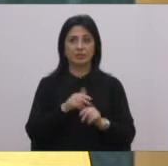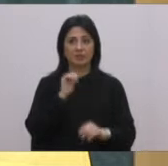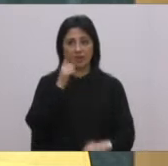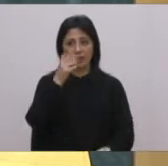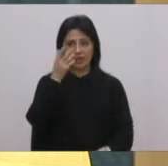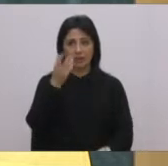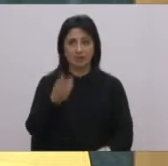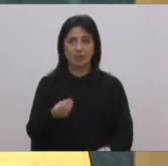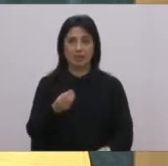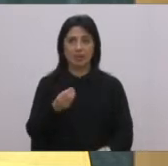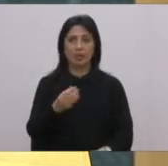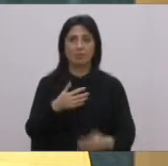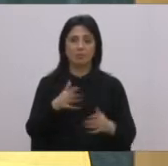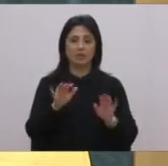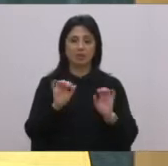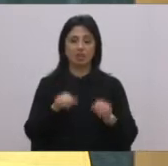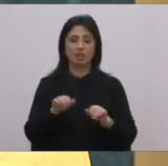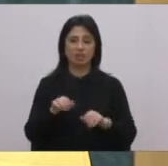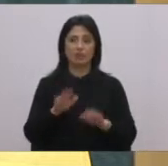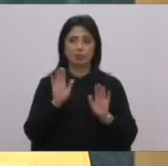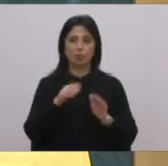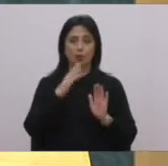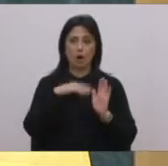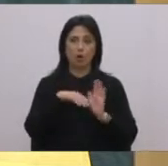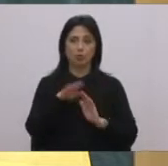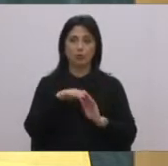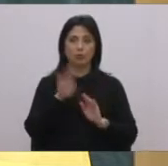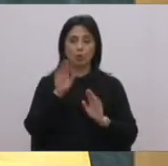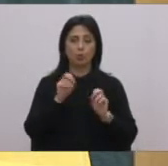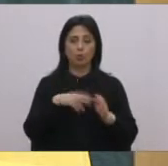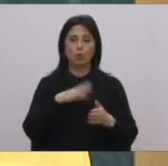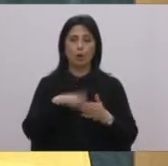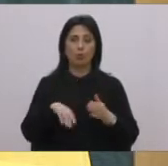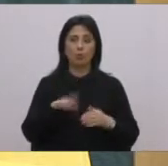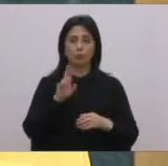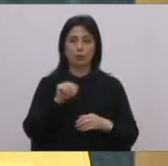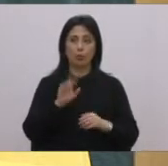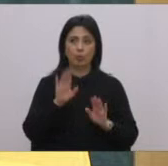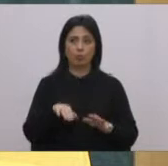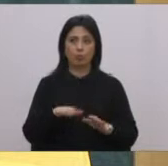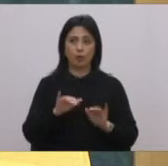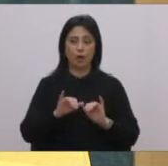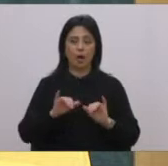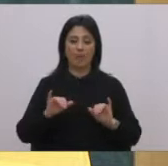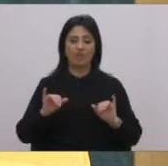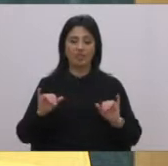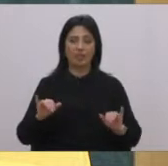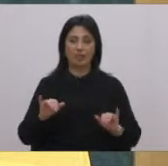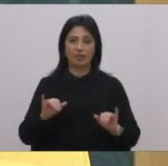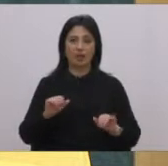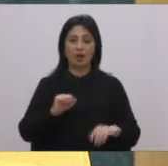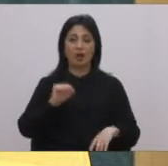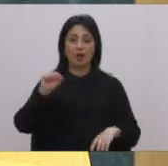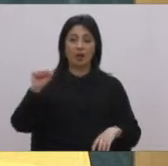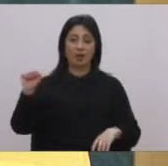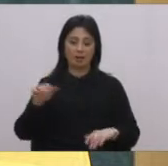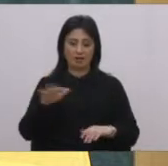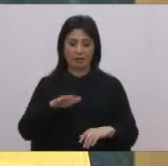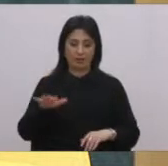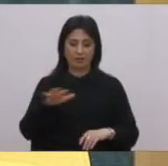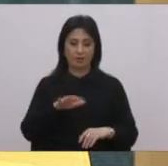ხვალინდელი დღე მეტი შესაძლებლობით უფრო გაუმჯობესებული, უფრო უსაფრთხო და უფრო განვითარებული